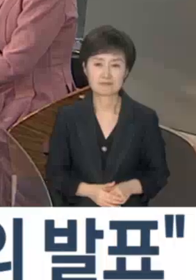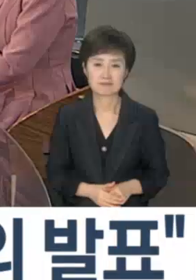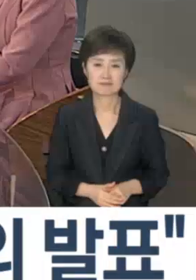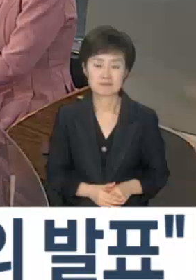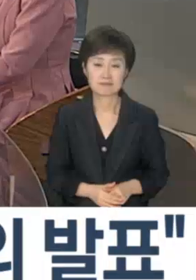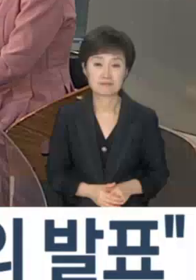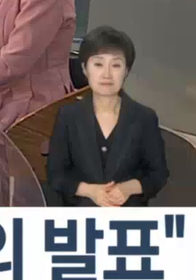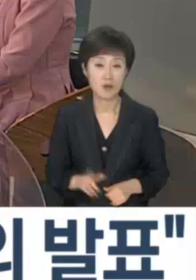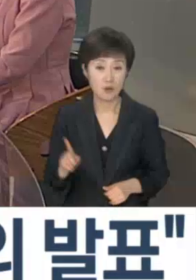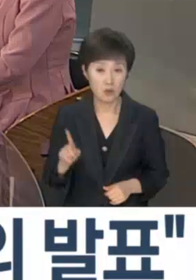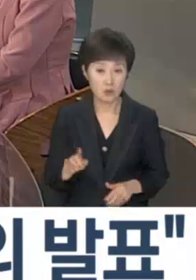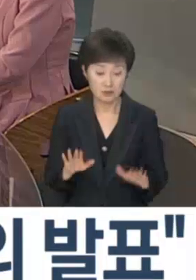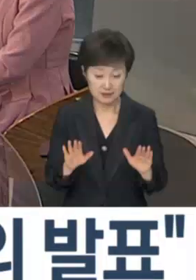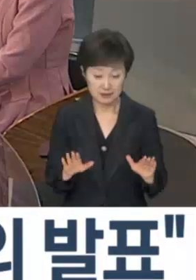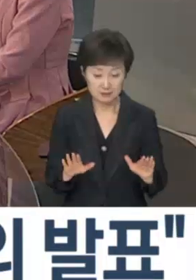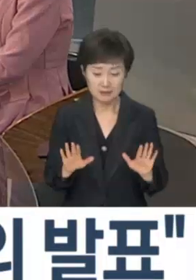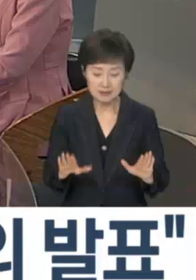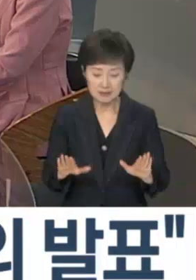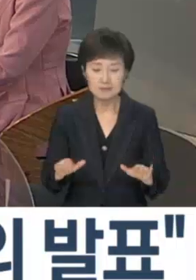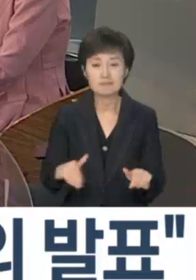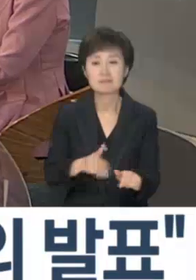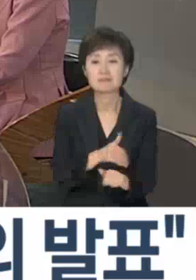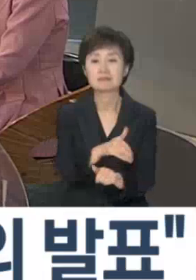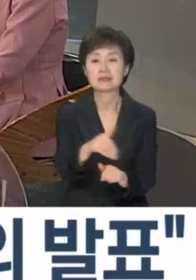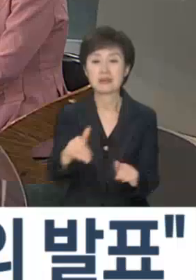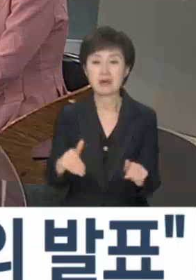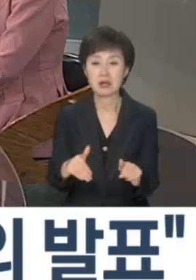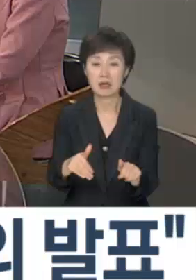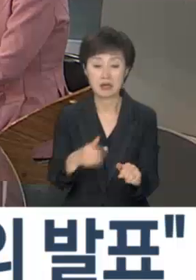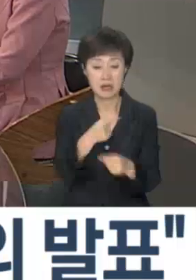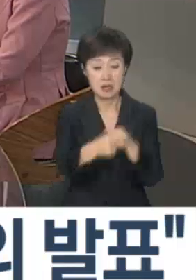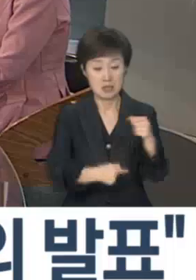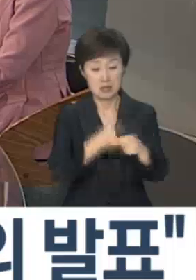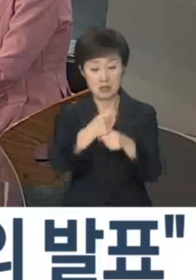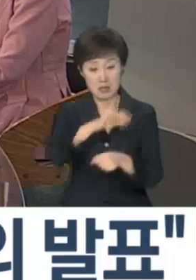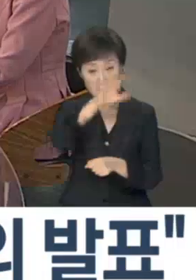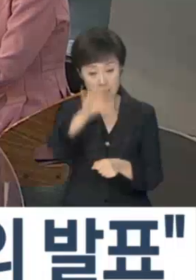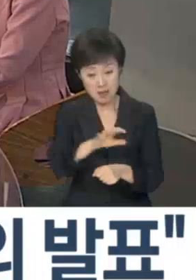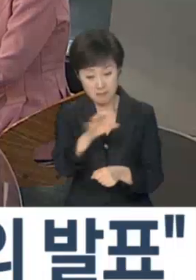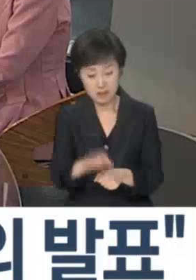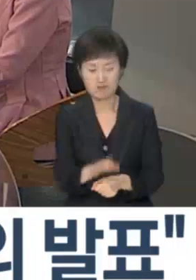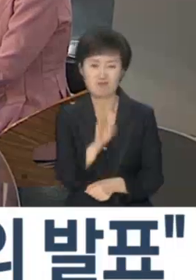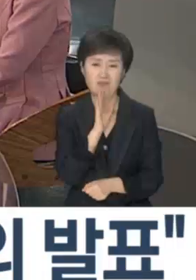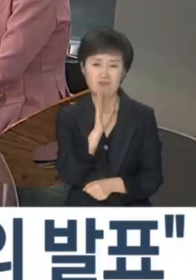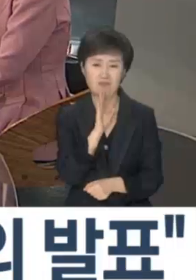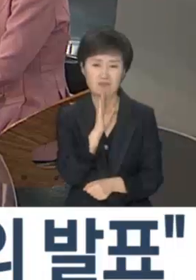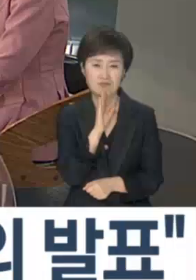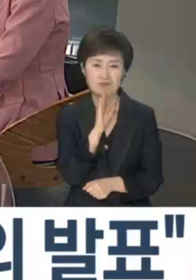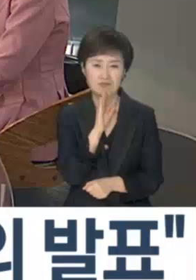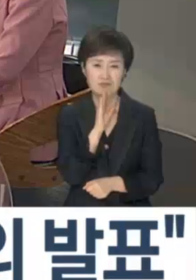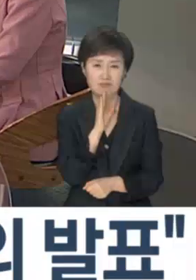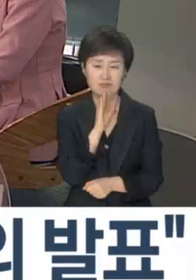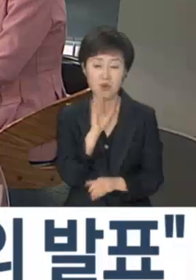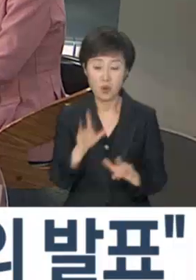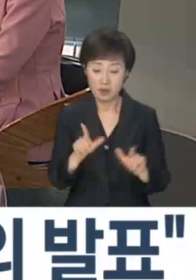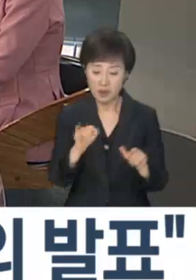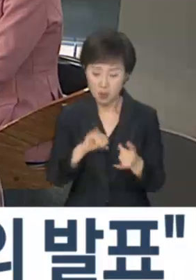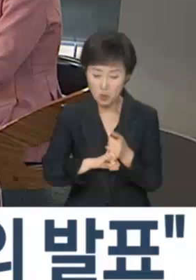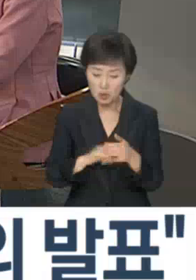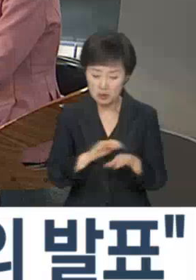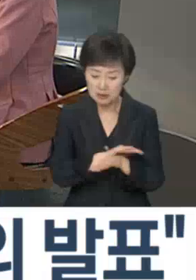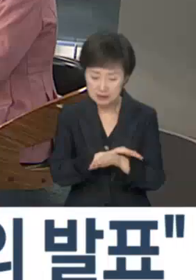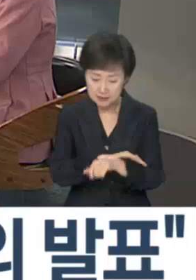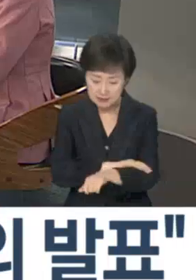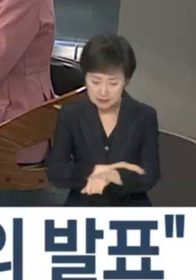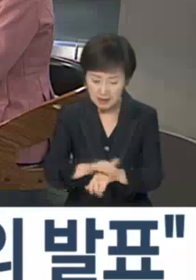다시 말하면 이제 이런 상황이 매번 반복되는 부분이 있고 그래서 이번만큼은 좀 제대로 처리가 됐으면 좋겠다라는 바람이